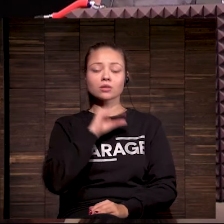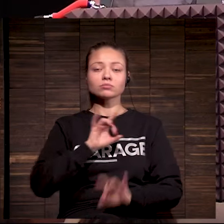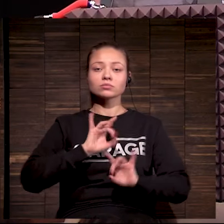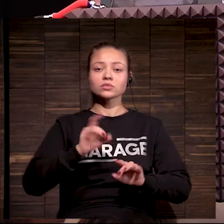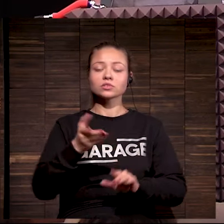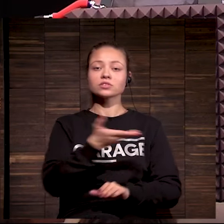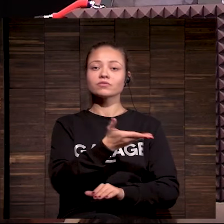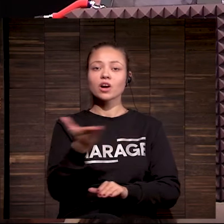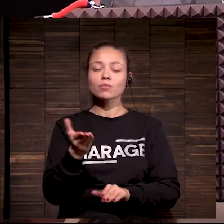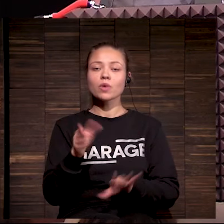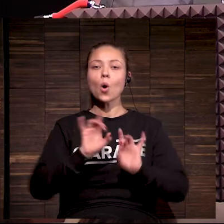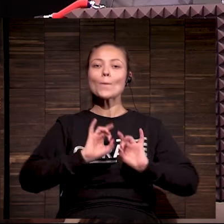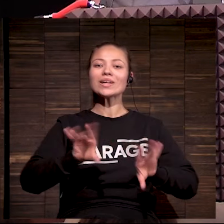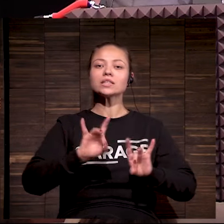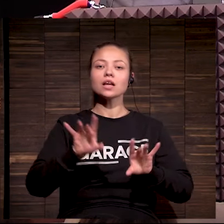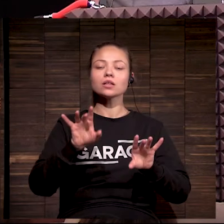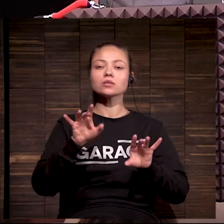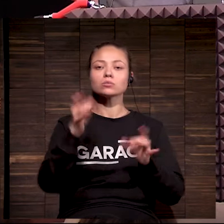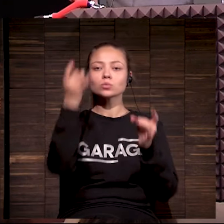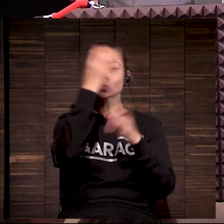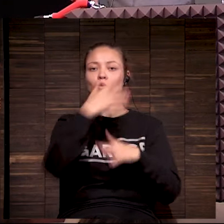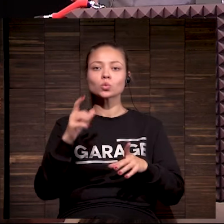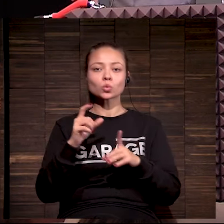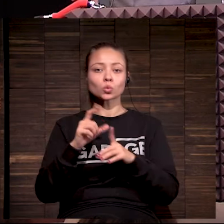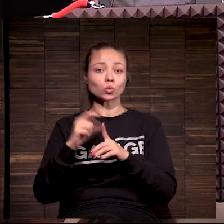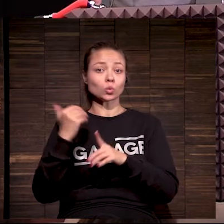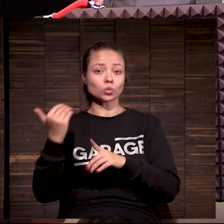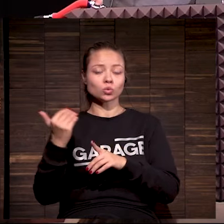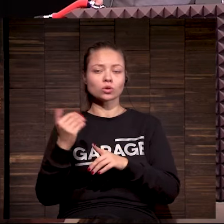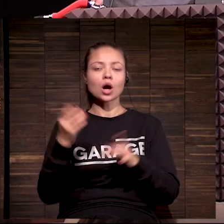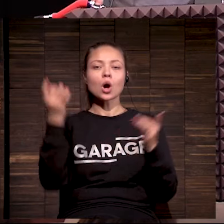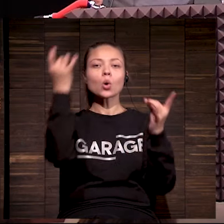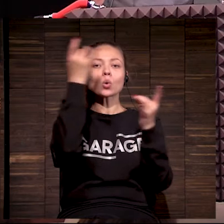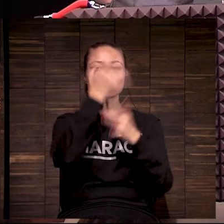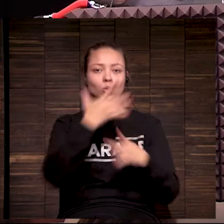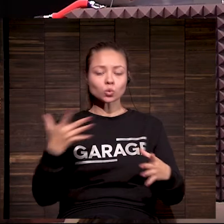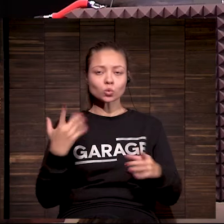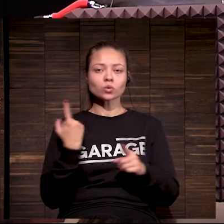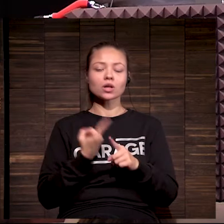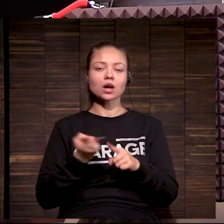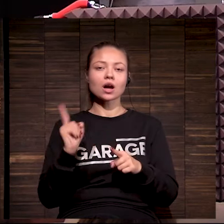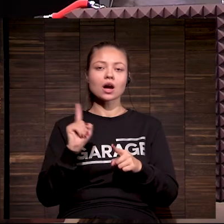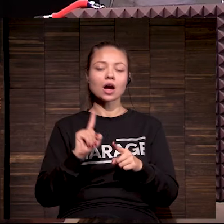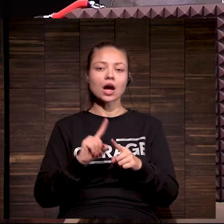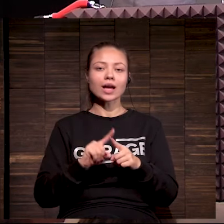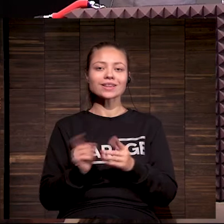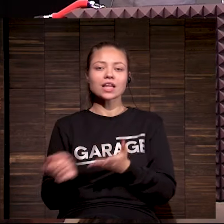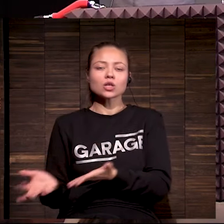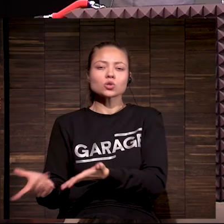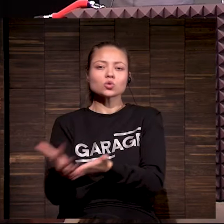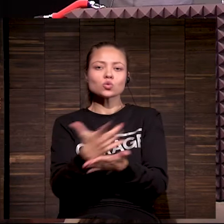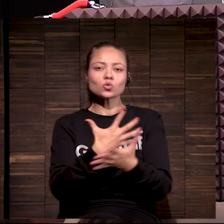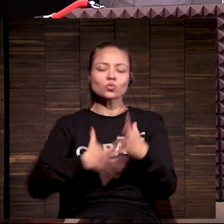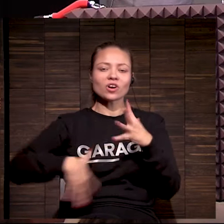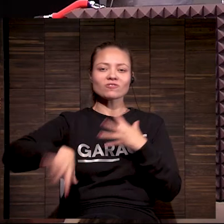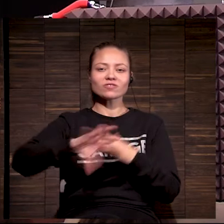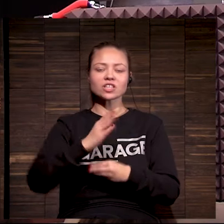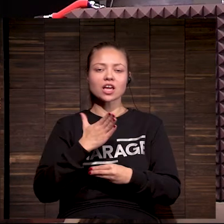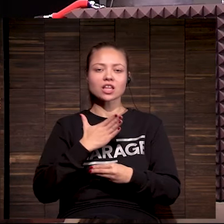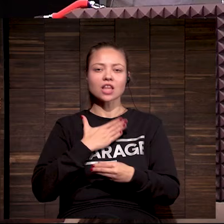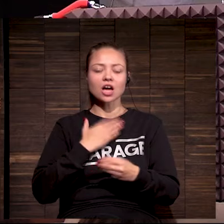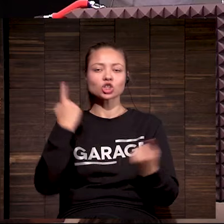определением культуры с которым я работаю культура это сумма всей нашей креативности